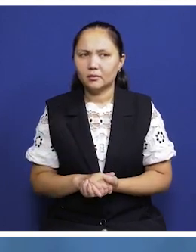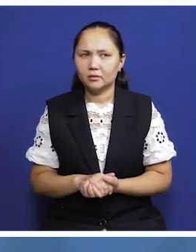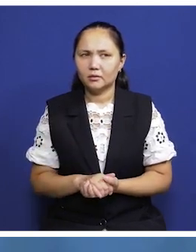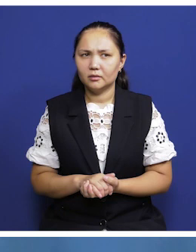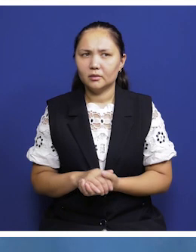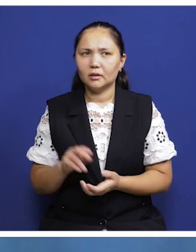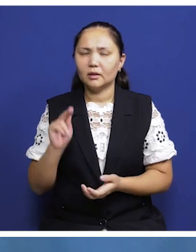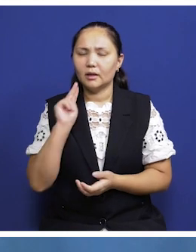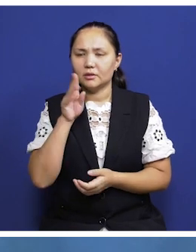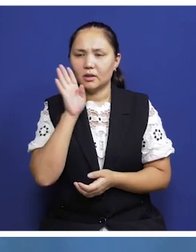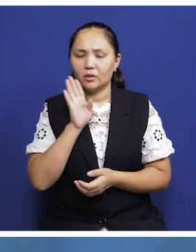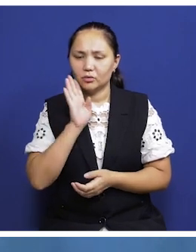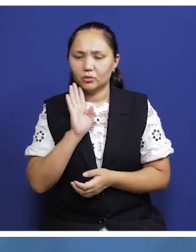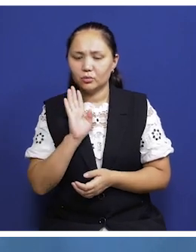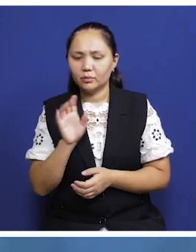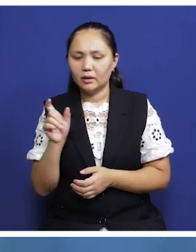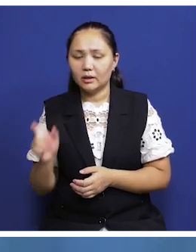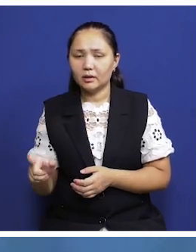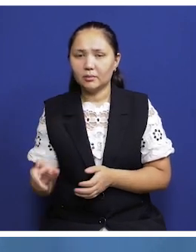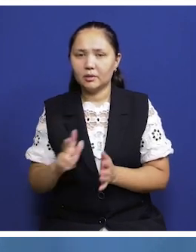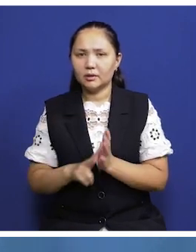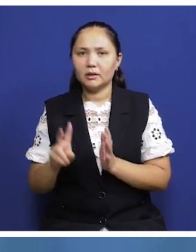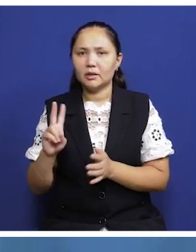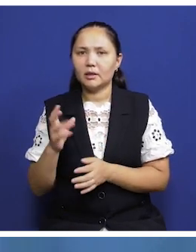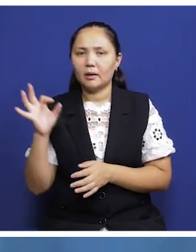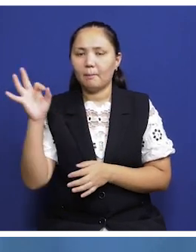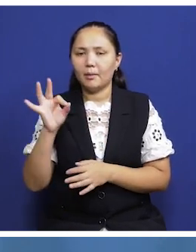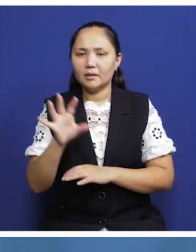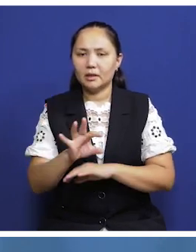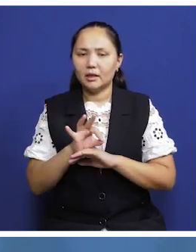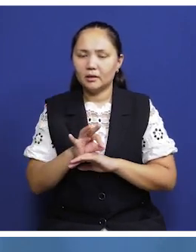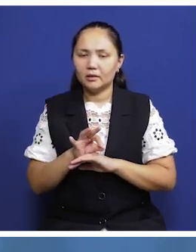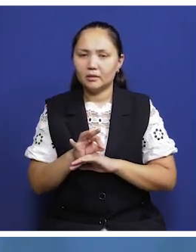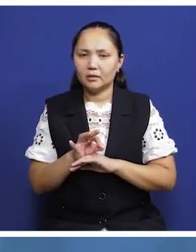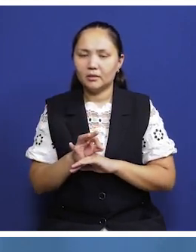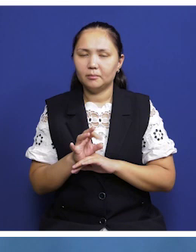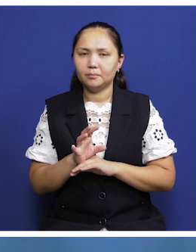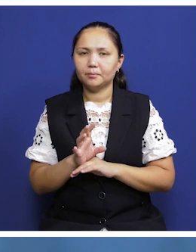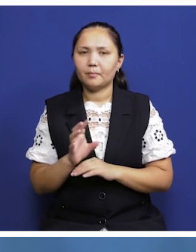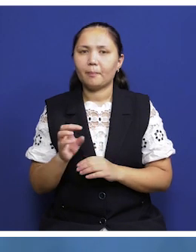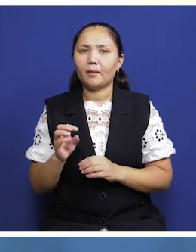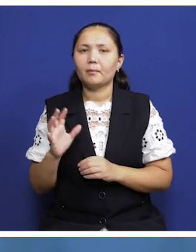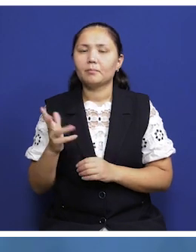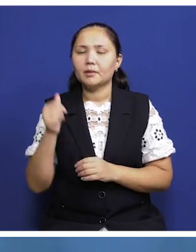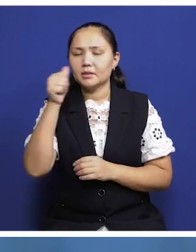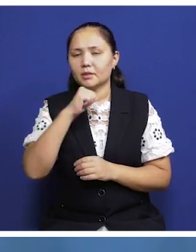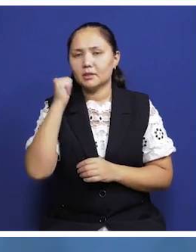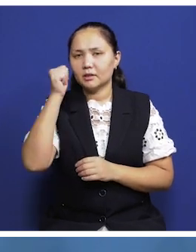2018 жылы сапалы ауыз сумен тұрғындардың 82% ғана қамтамасыз етілген болатын. Соңғы 5 жылда бұл